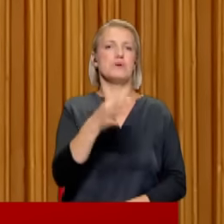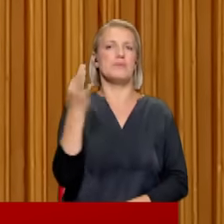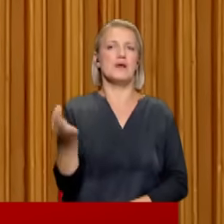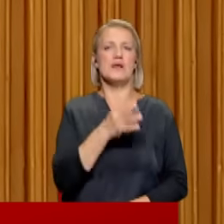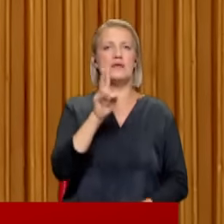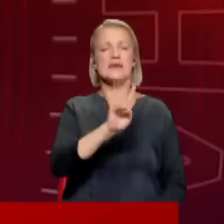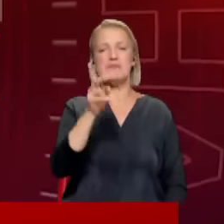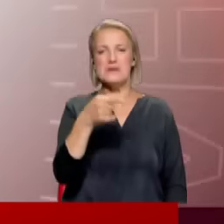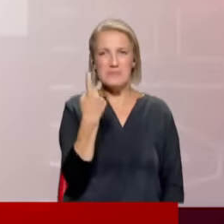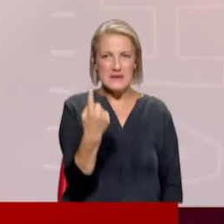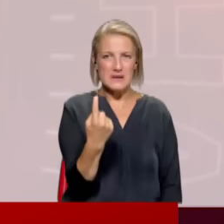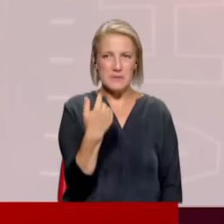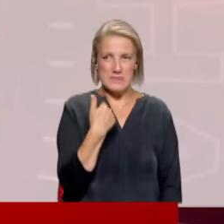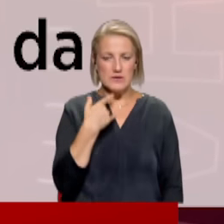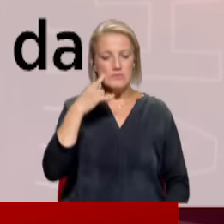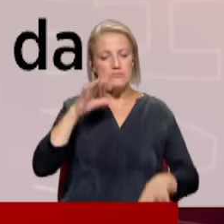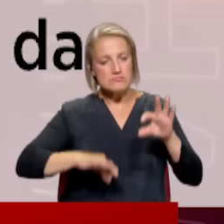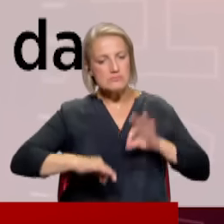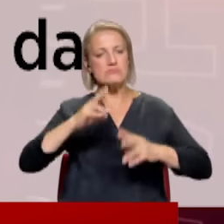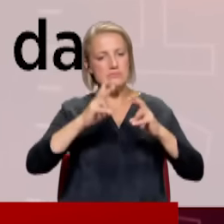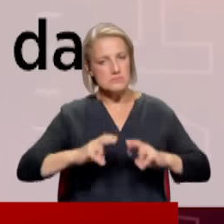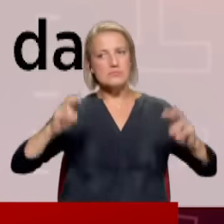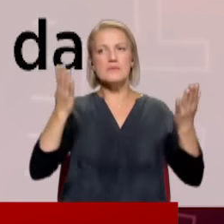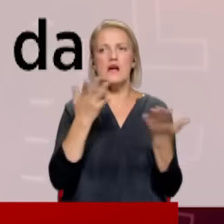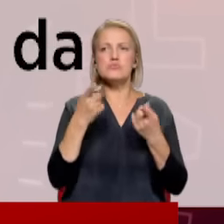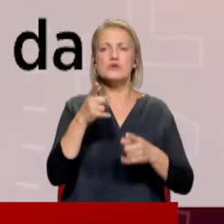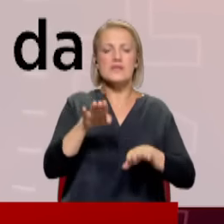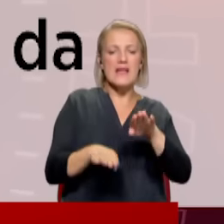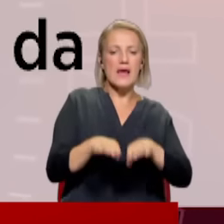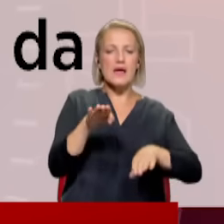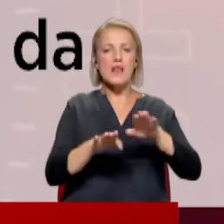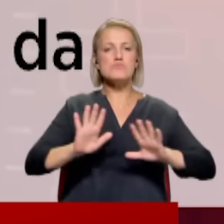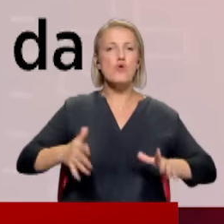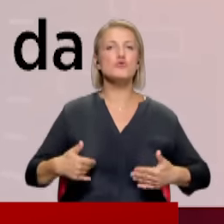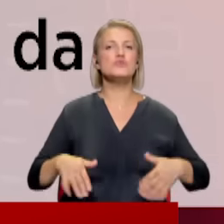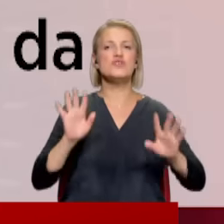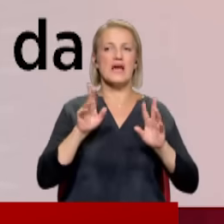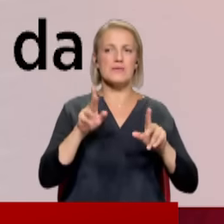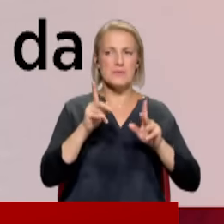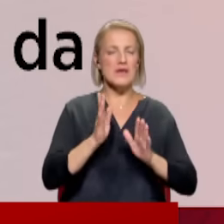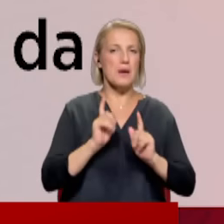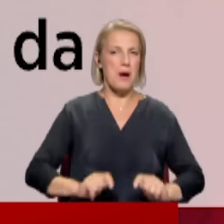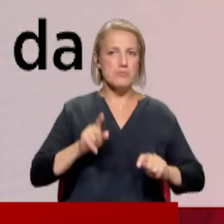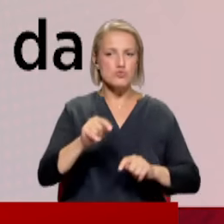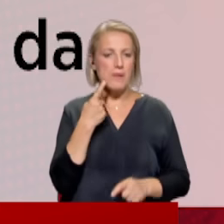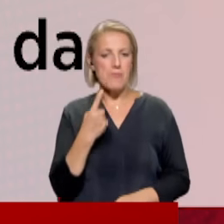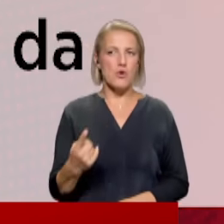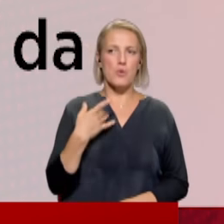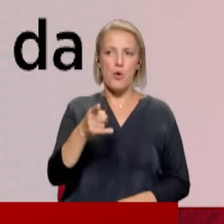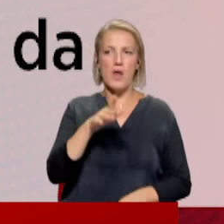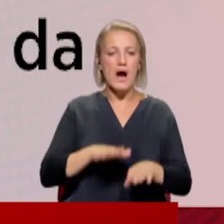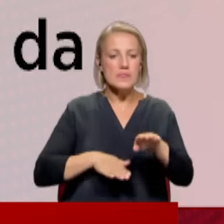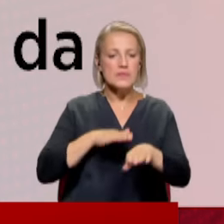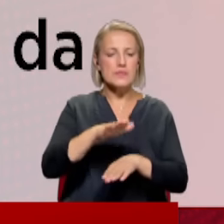milyar ya biz ölçüyoruz biçiyoruz nasıl bu işi ekonomik dengeleri bozmayacak biçimde götürürüz buna bakıyoruz